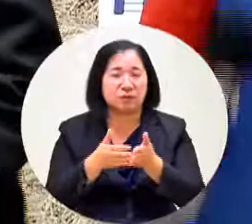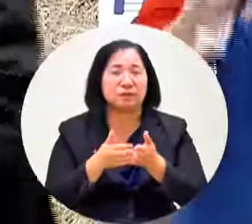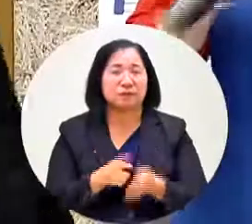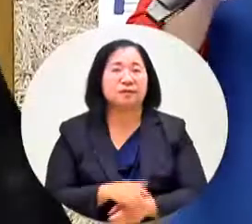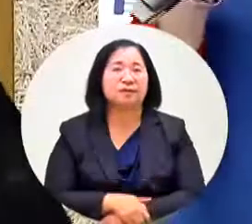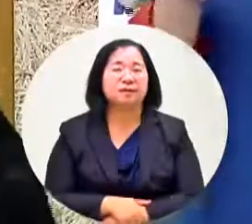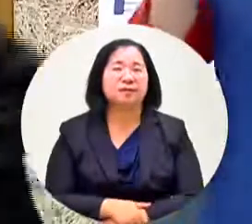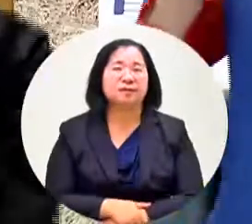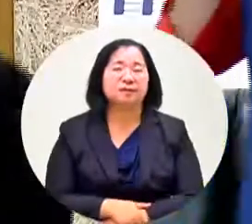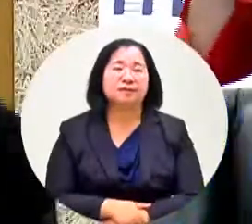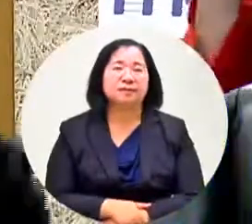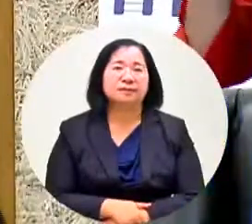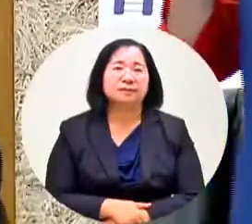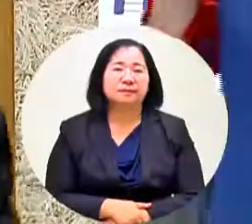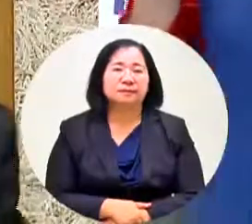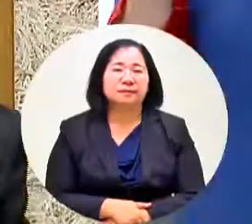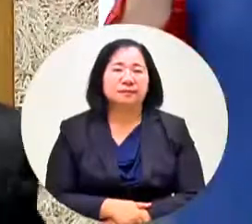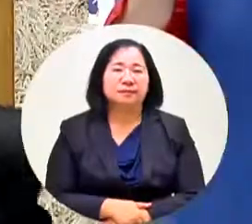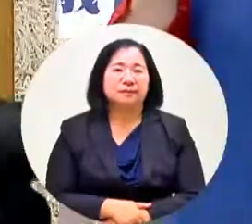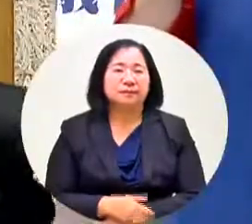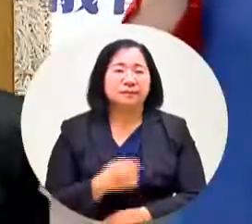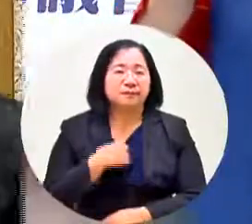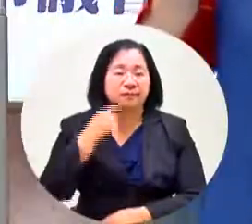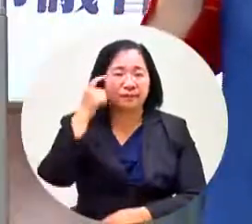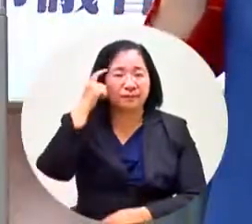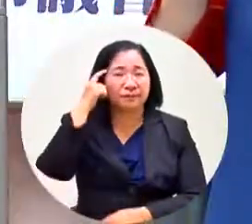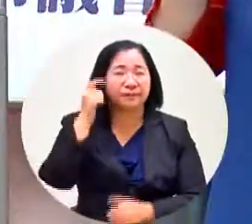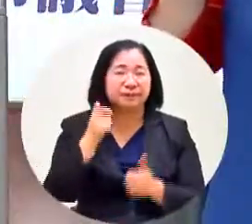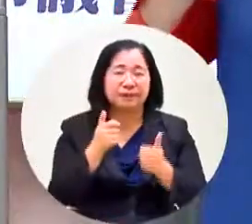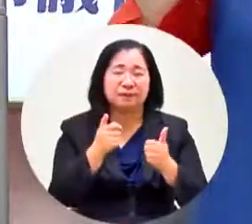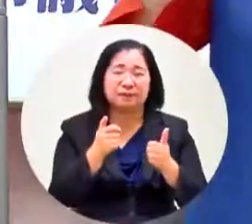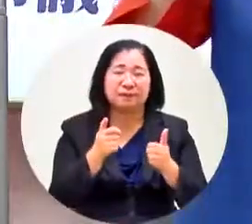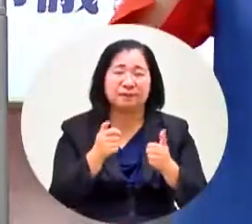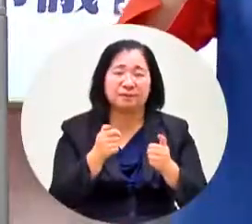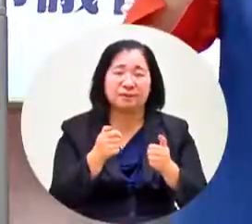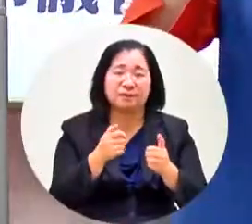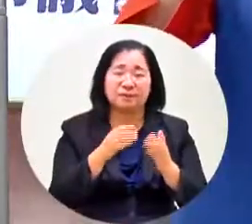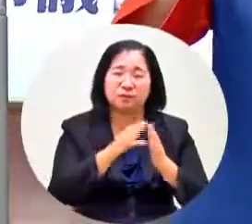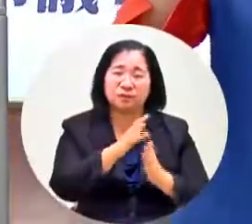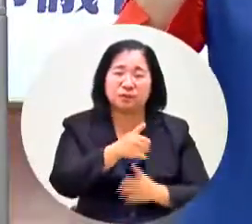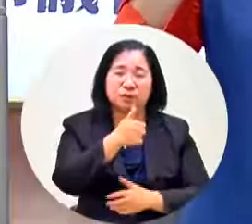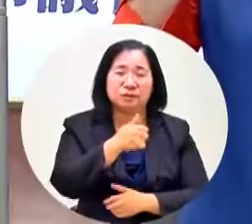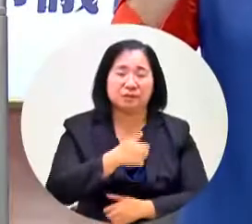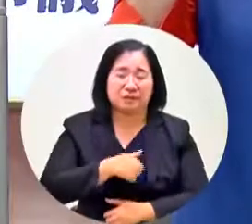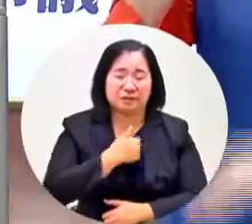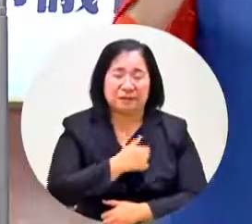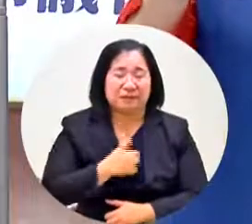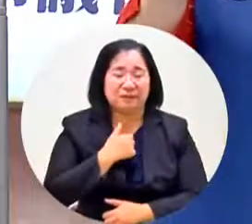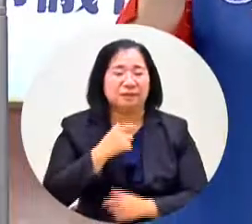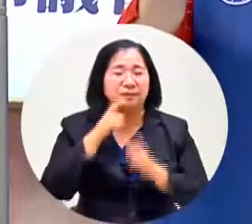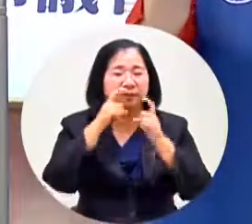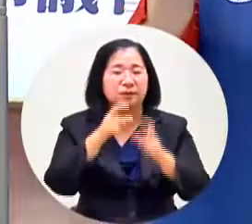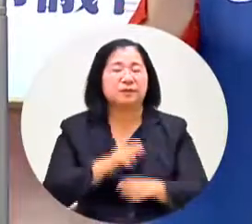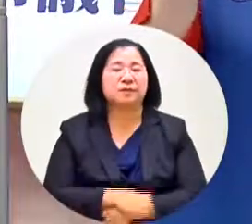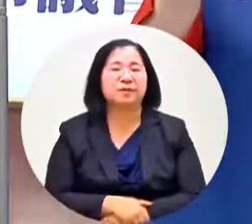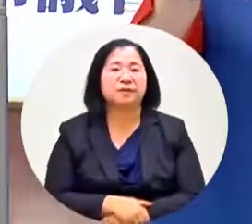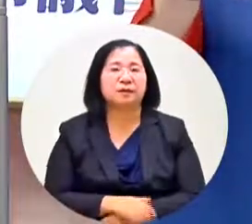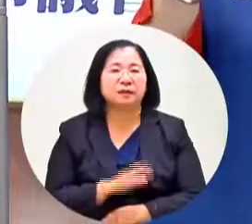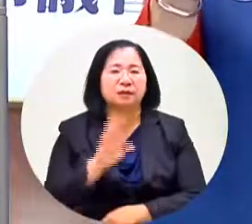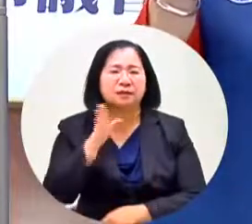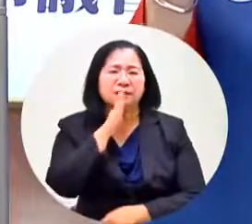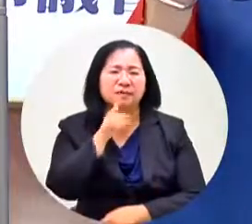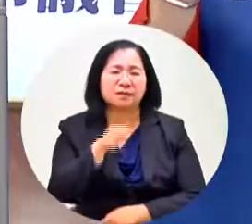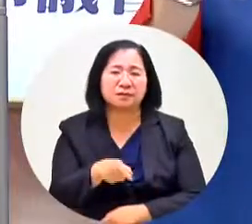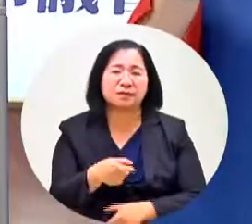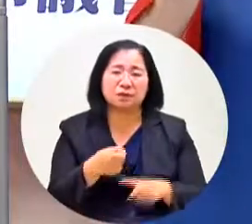情，因为毕竟包括我们市政府的临时的约雇的人员有2,000多位，那